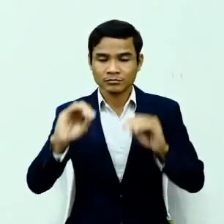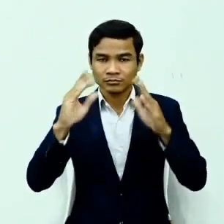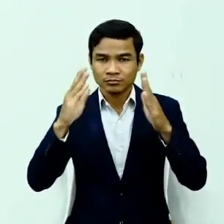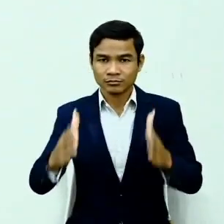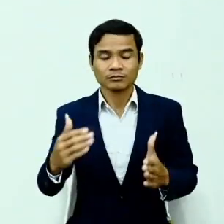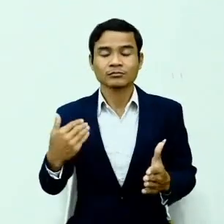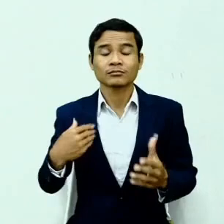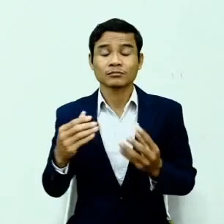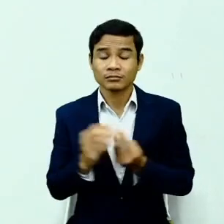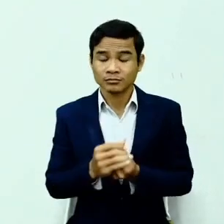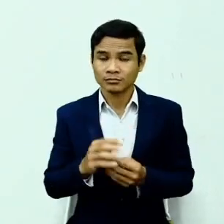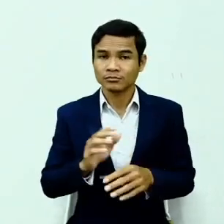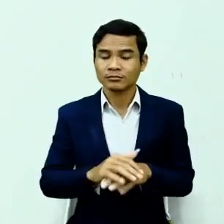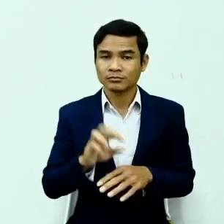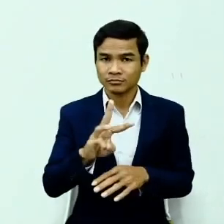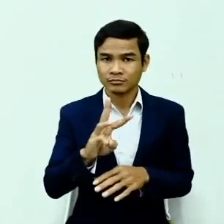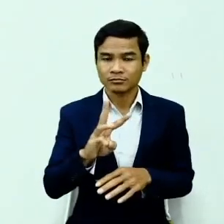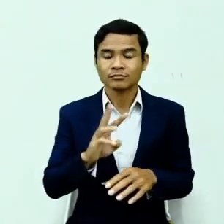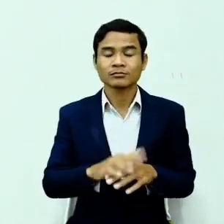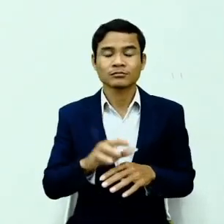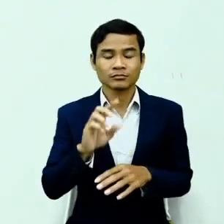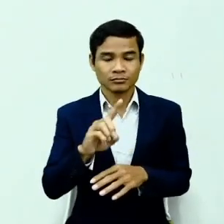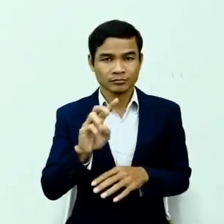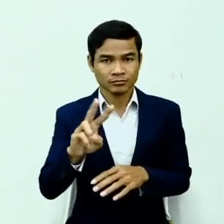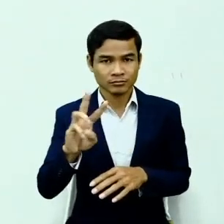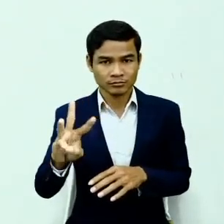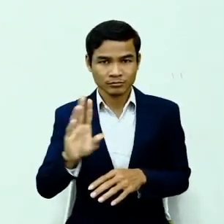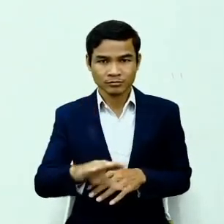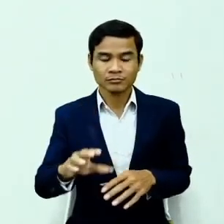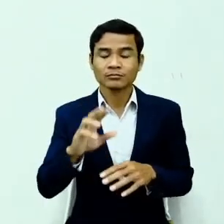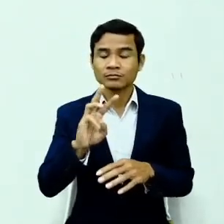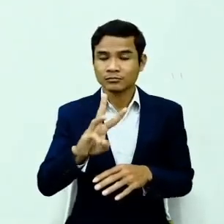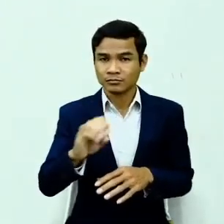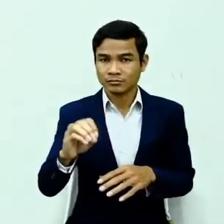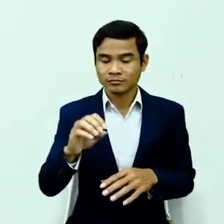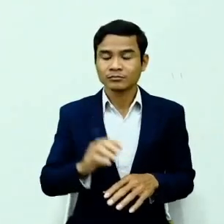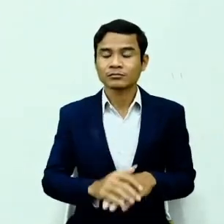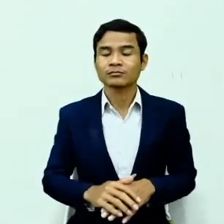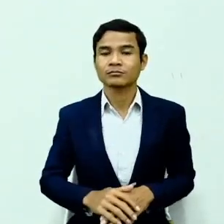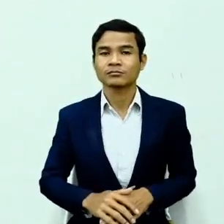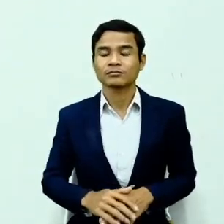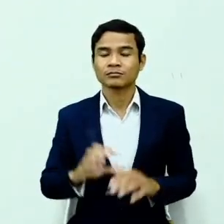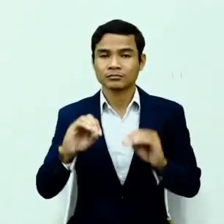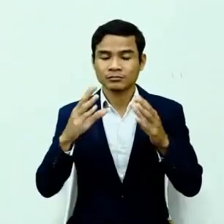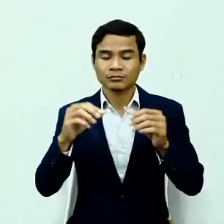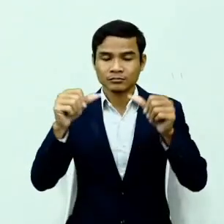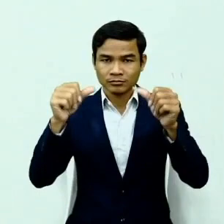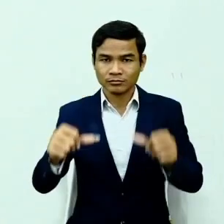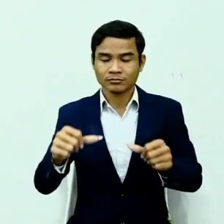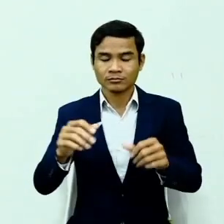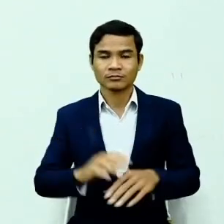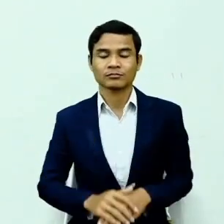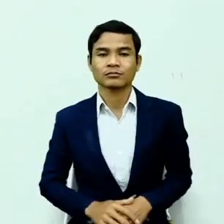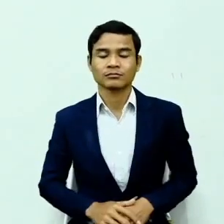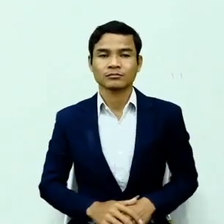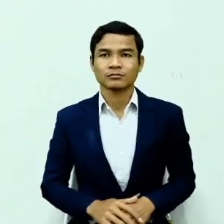chấm nón. Chà bấy mối bì bầy. Chà cứ xám. Xàm sập. Nói này cô đặt này lấy ní cơn.